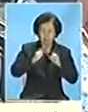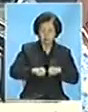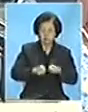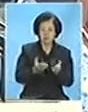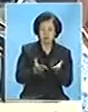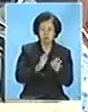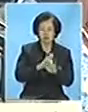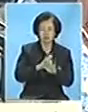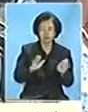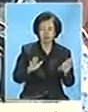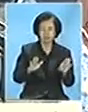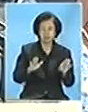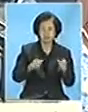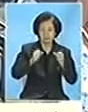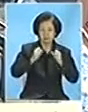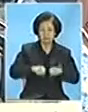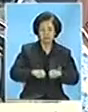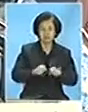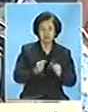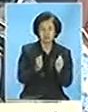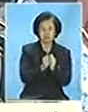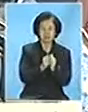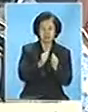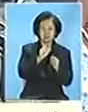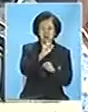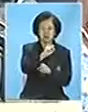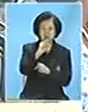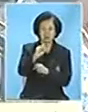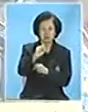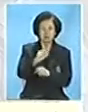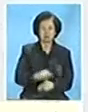อบด้วยกับสภาผู้แทนราษฎรคะ